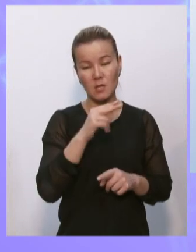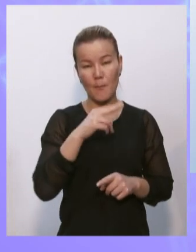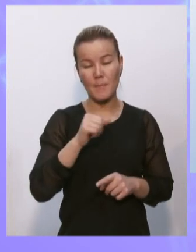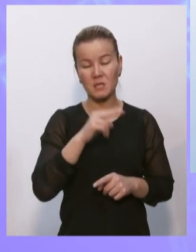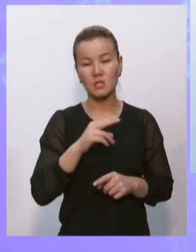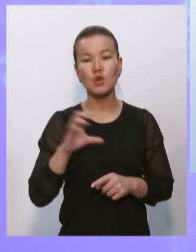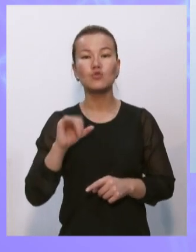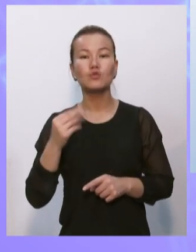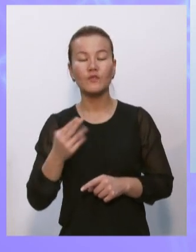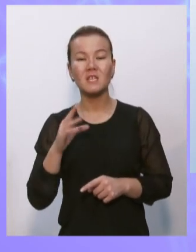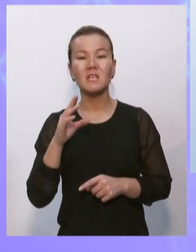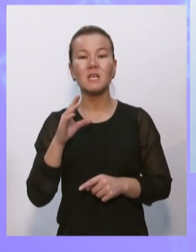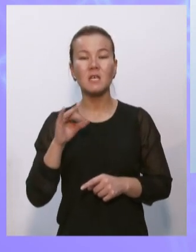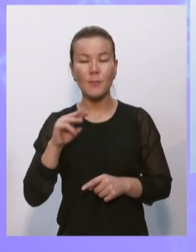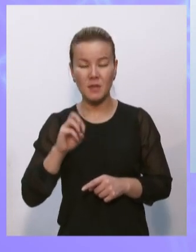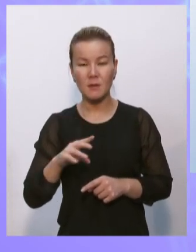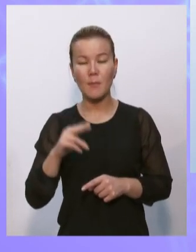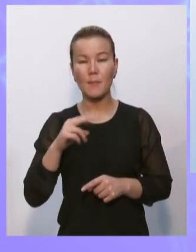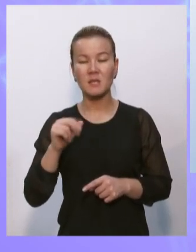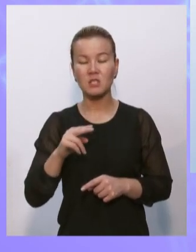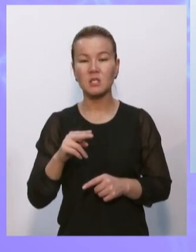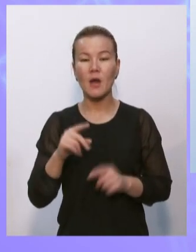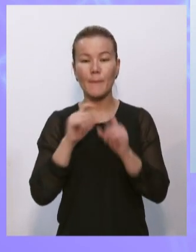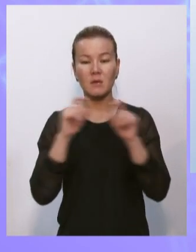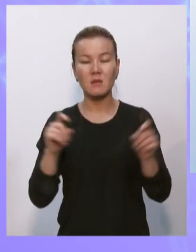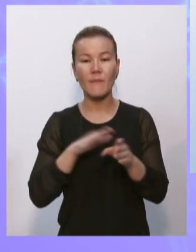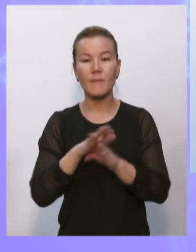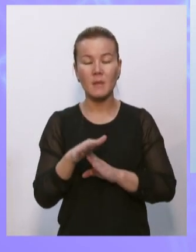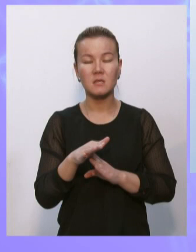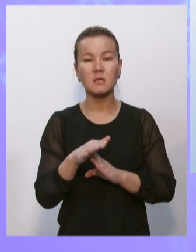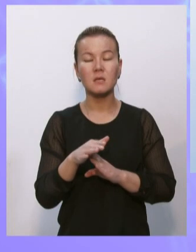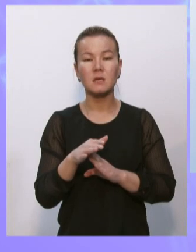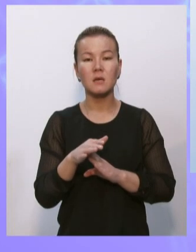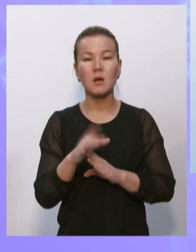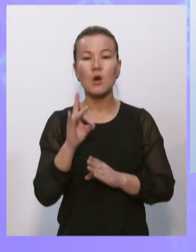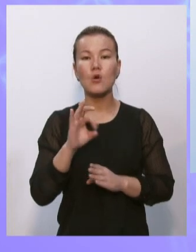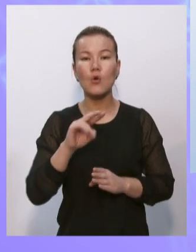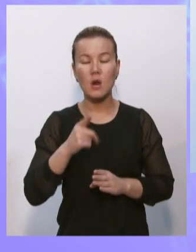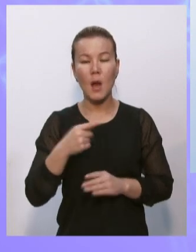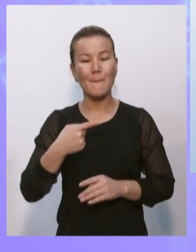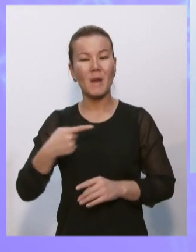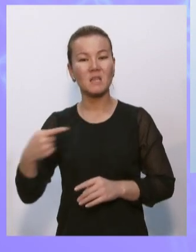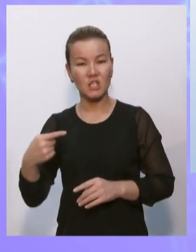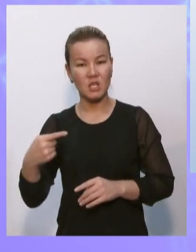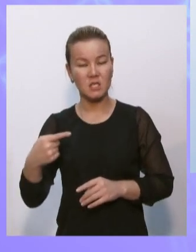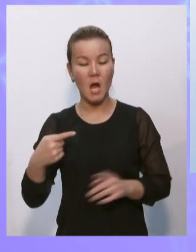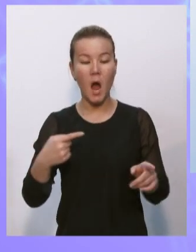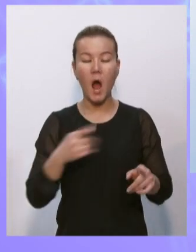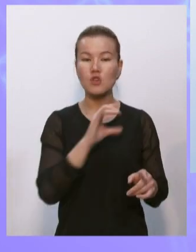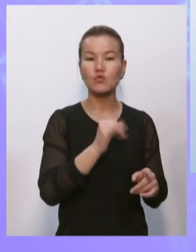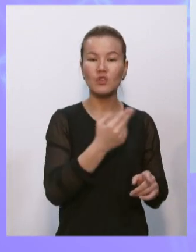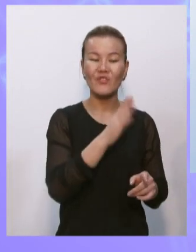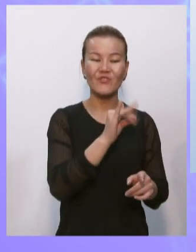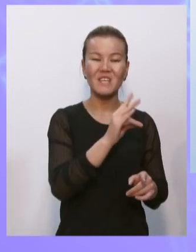Существительное в именительном падеже в предложении выполняет роль подлежащего, а